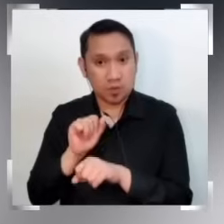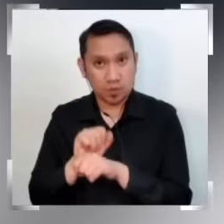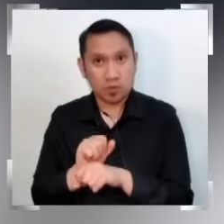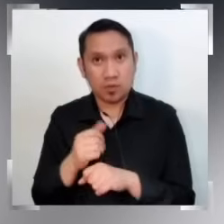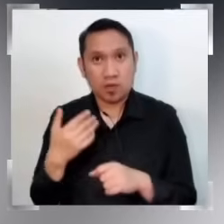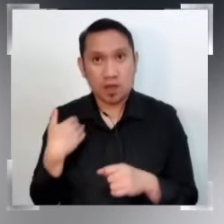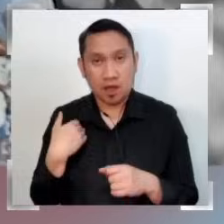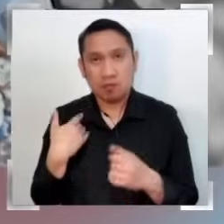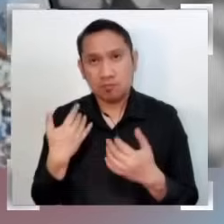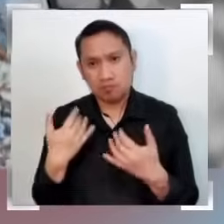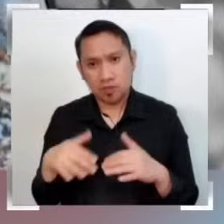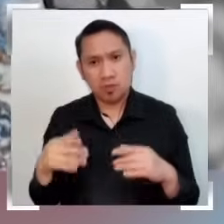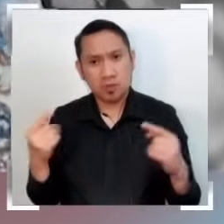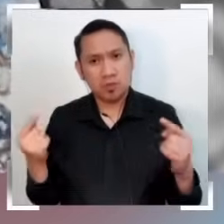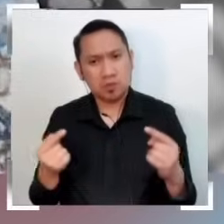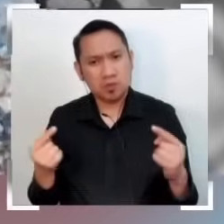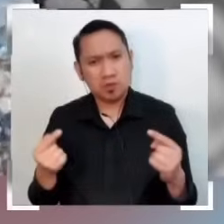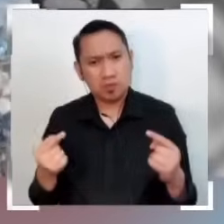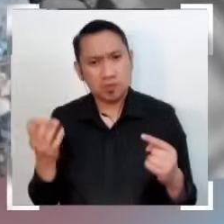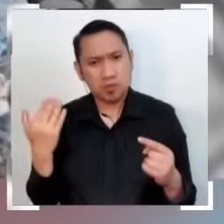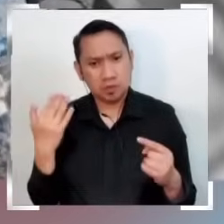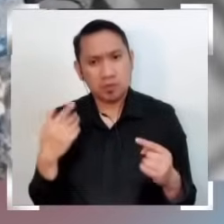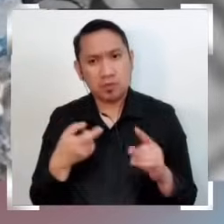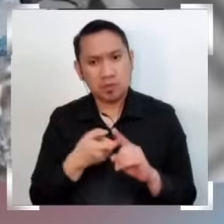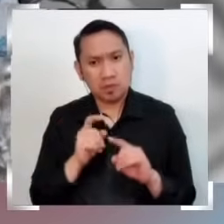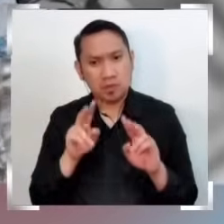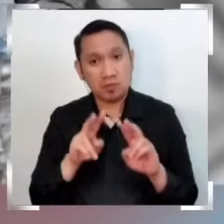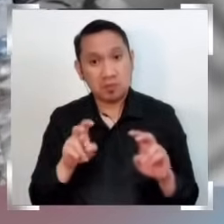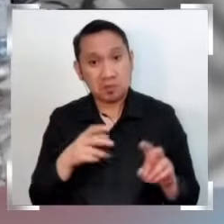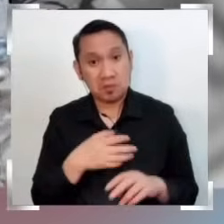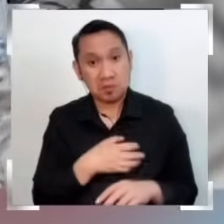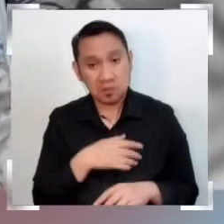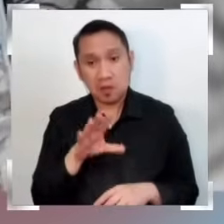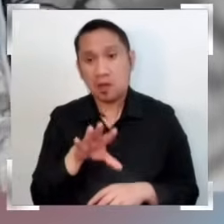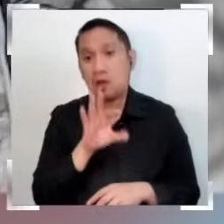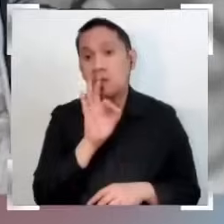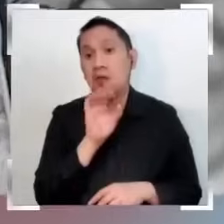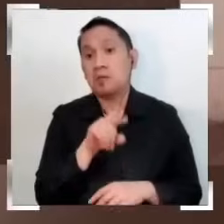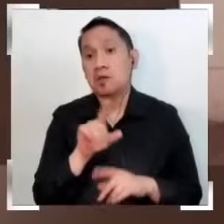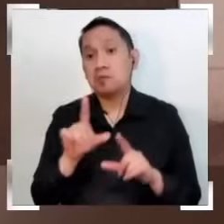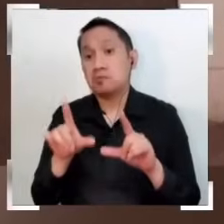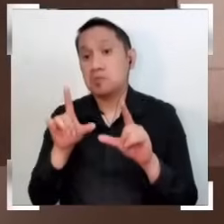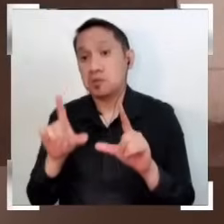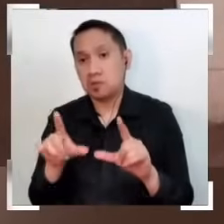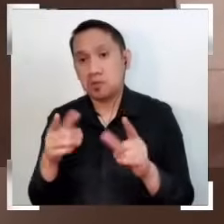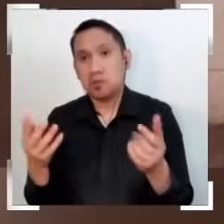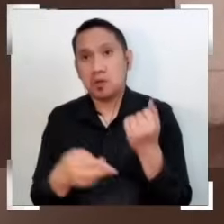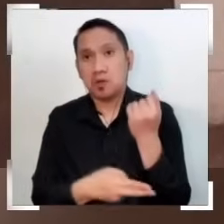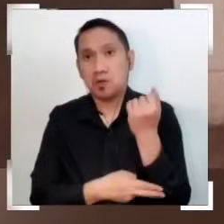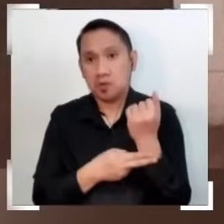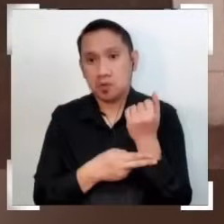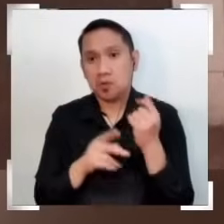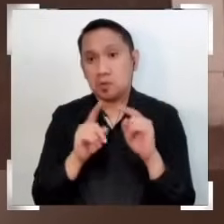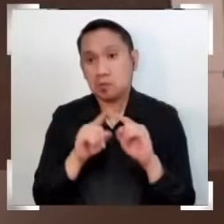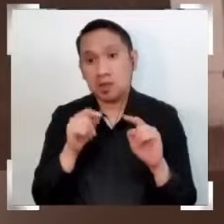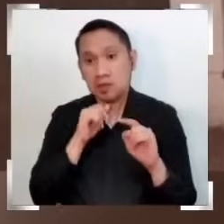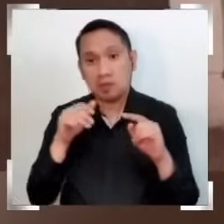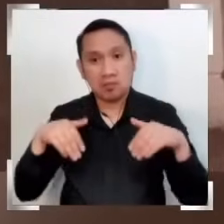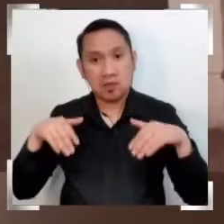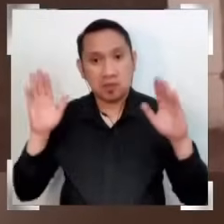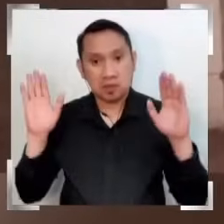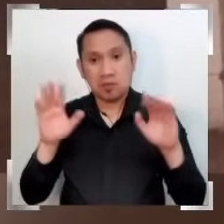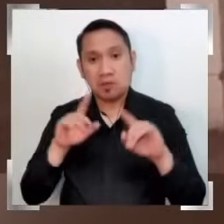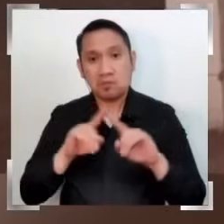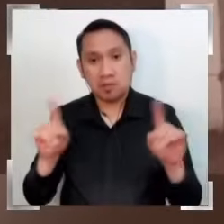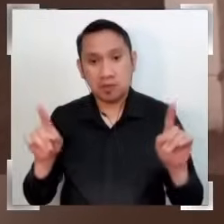ng biktima base sa imbestigasyon ng pulisya. Natunto ng mga pulis ang suspek sa isang hotel pero imbis na sumuko,